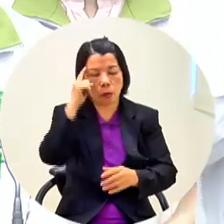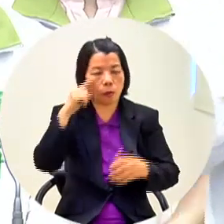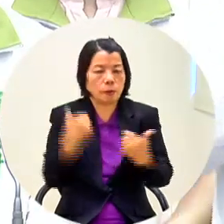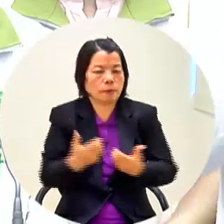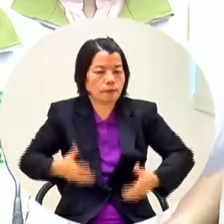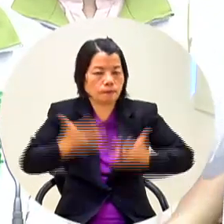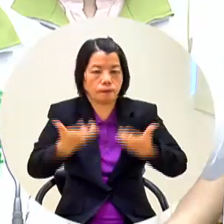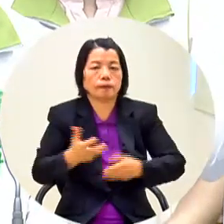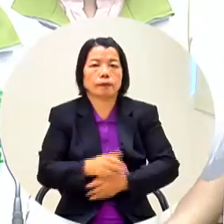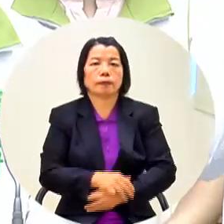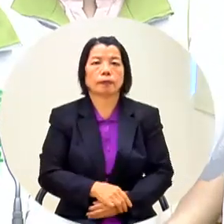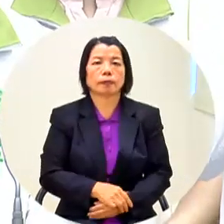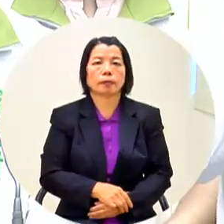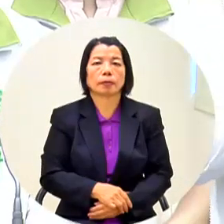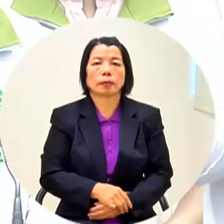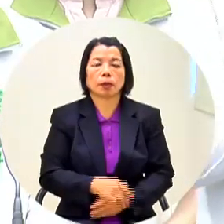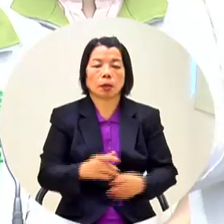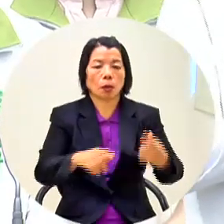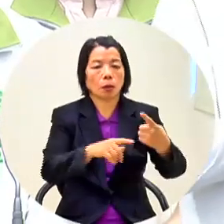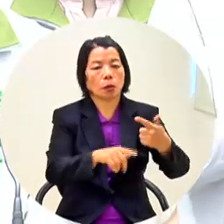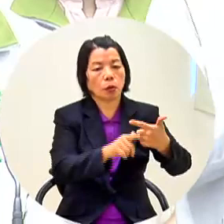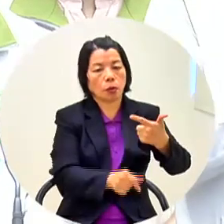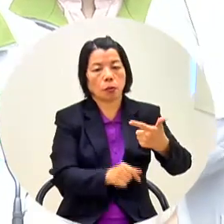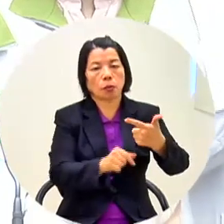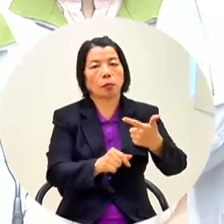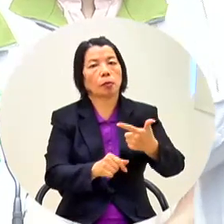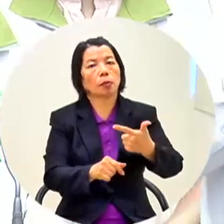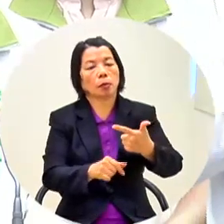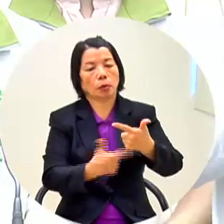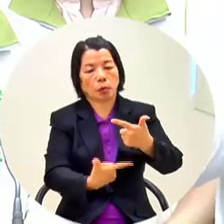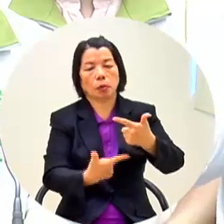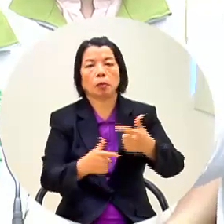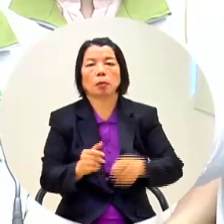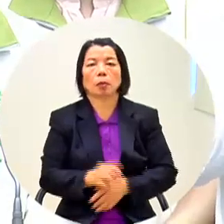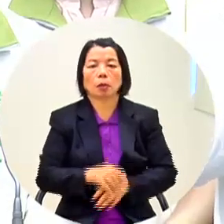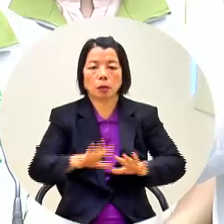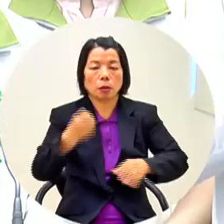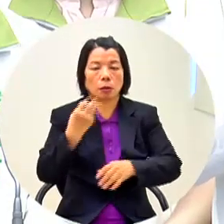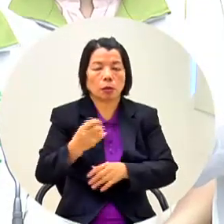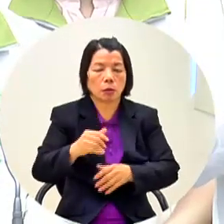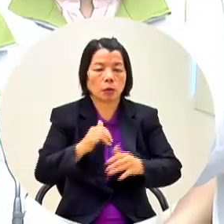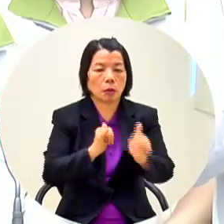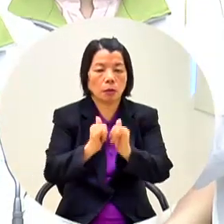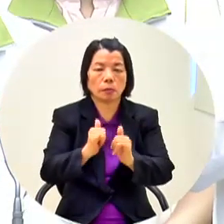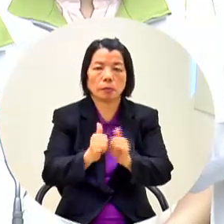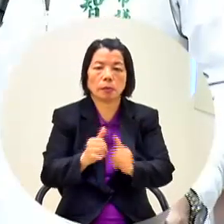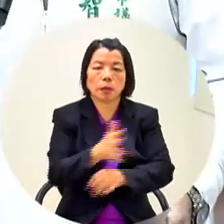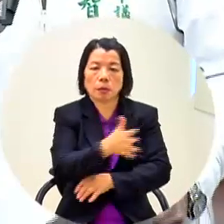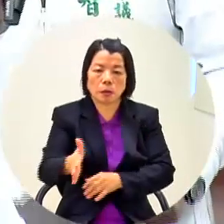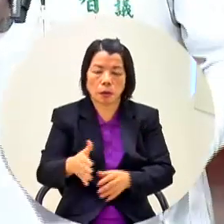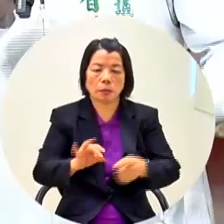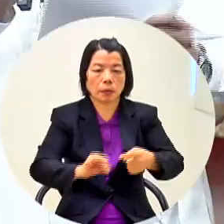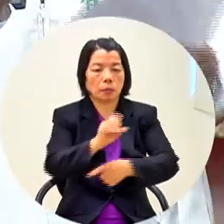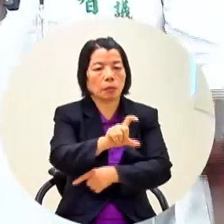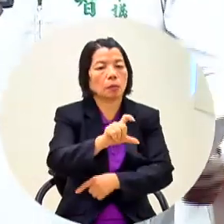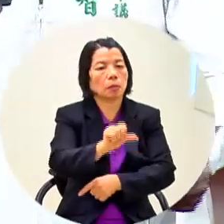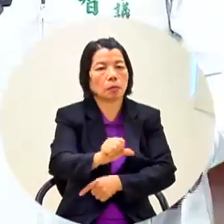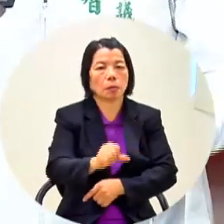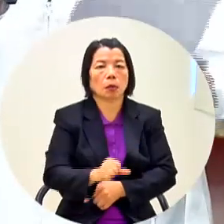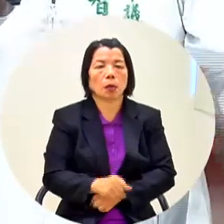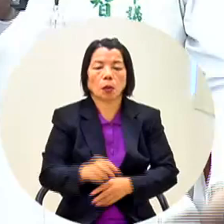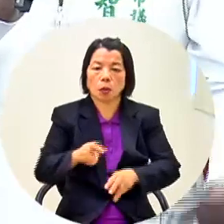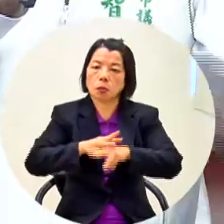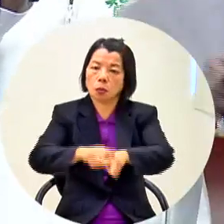长，就在6月6号，最新的民调显示说，有65%的人会出